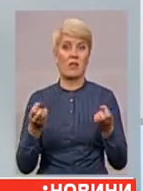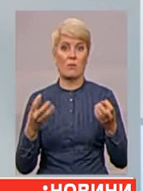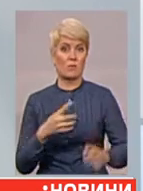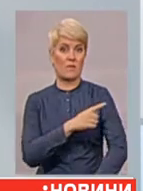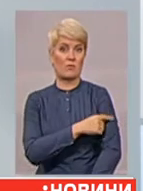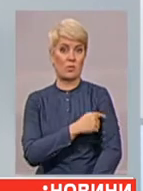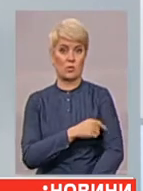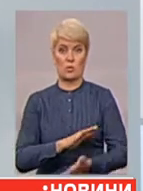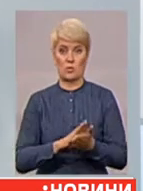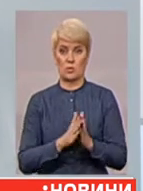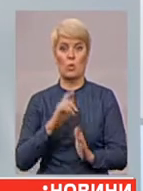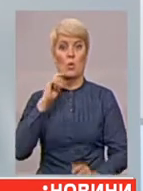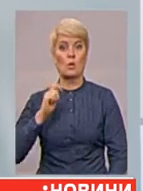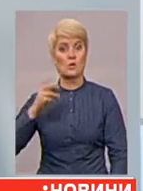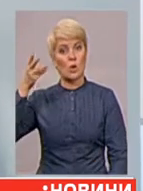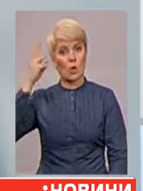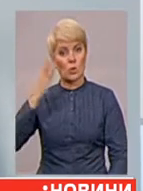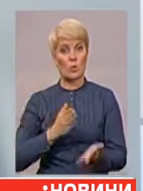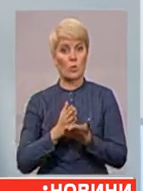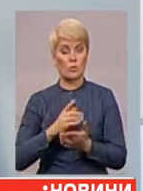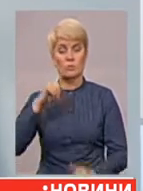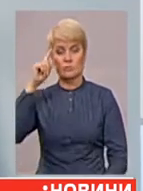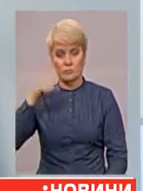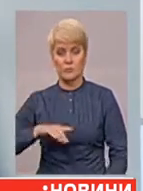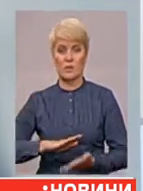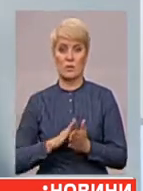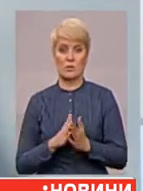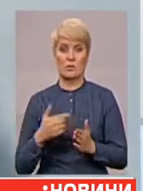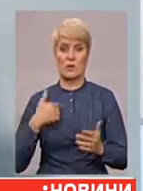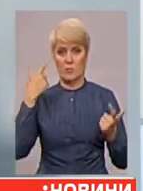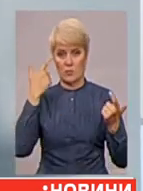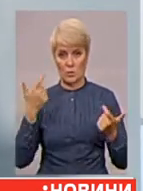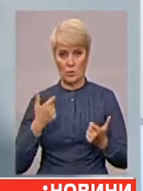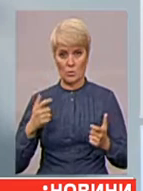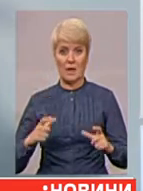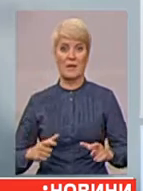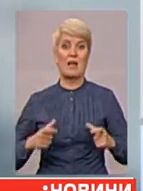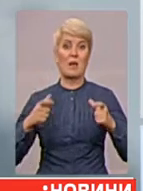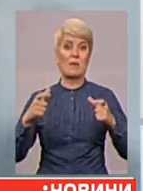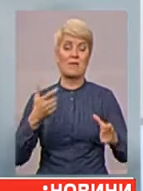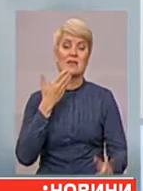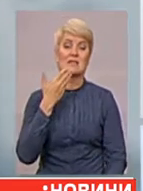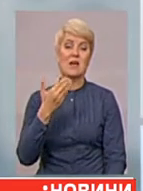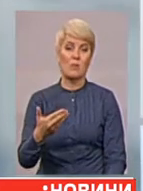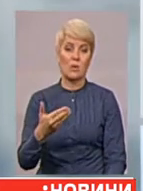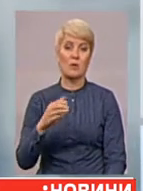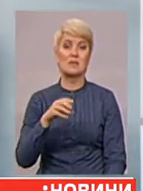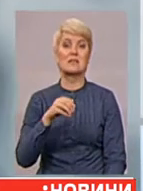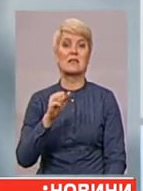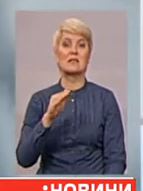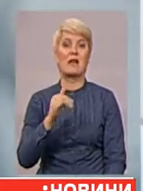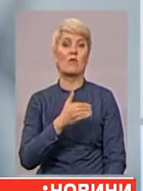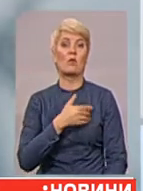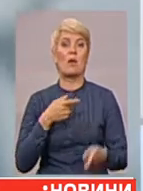условиях. Украинские консульские службы в курсе ситуации. Нам сообщили, что направлены соответствующие запросы. Станиславу Клиху собиралась приехать